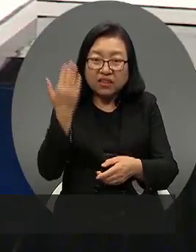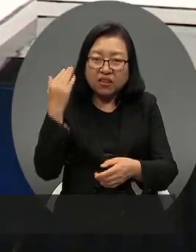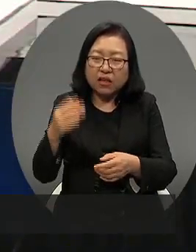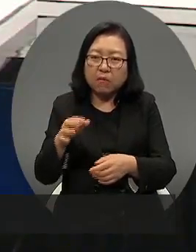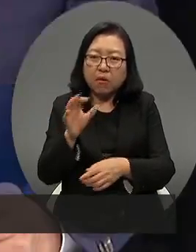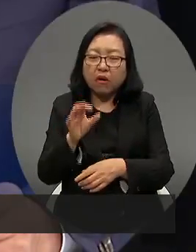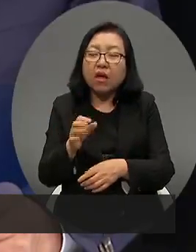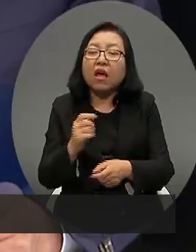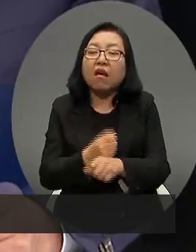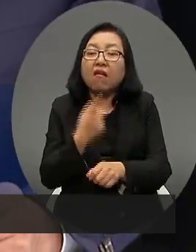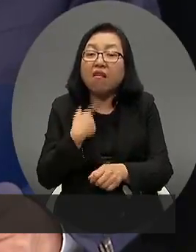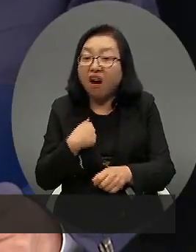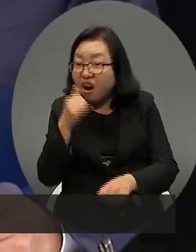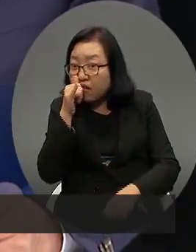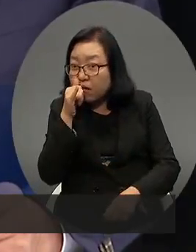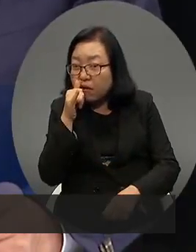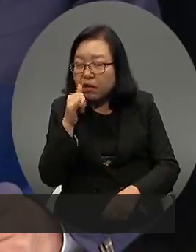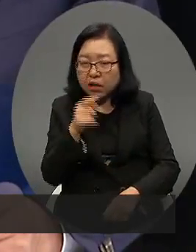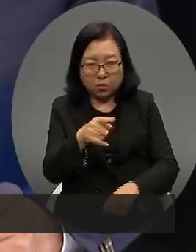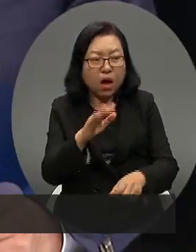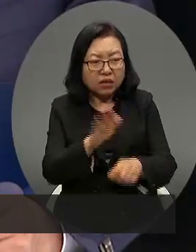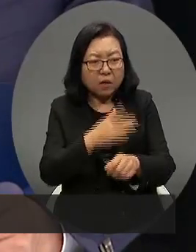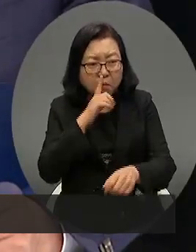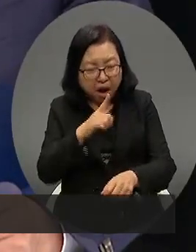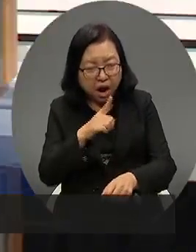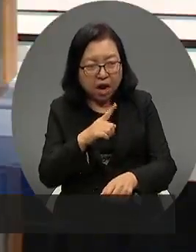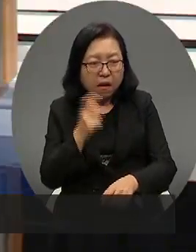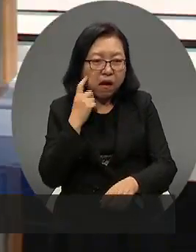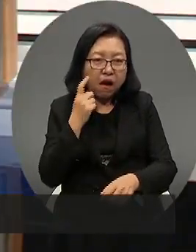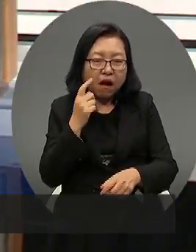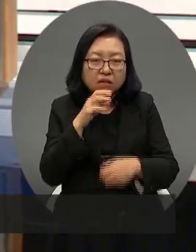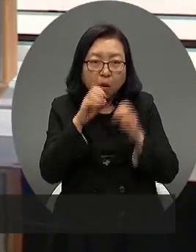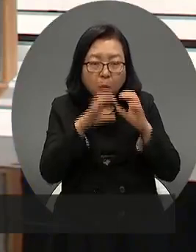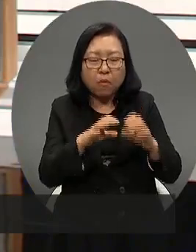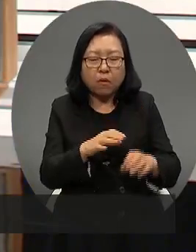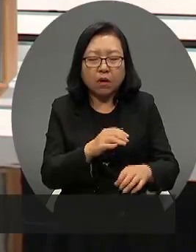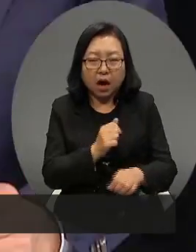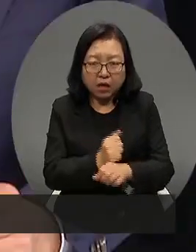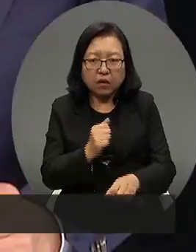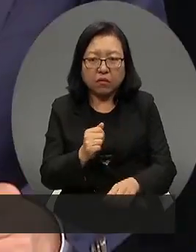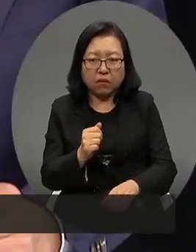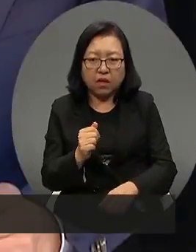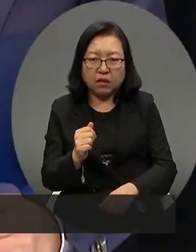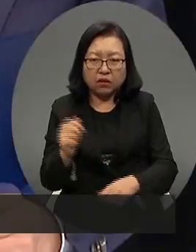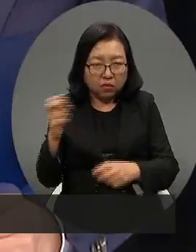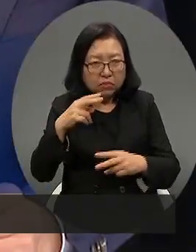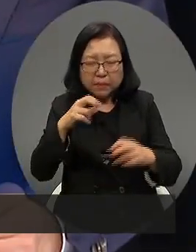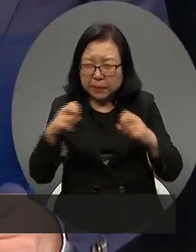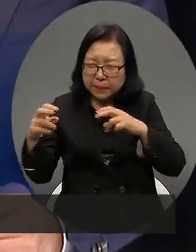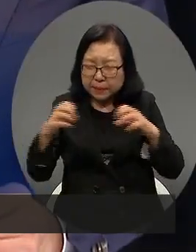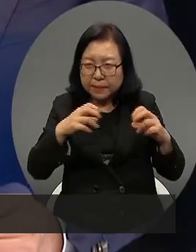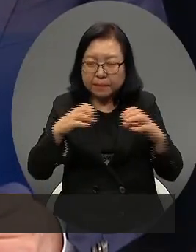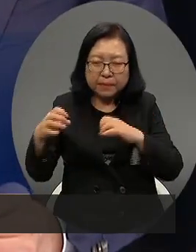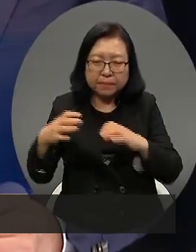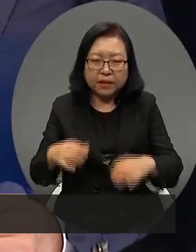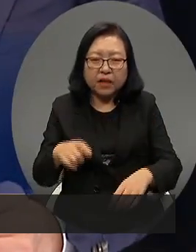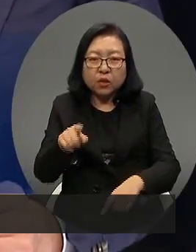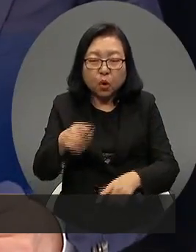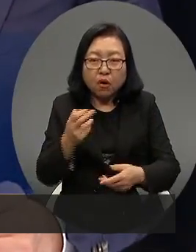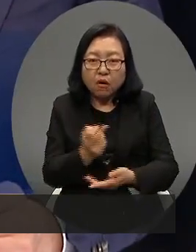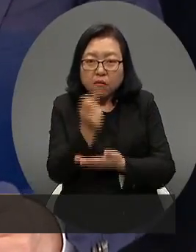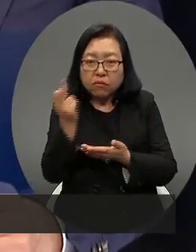있거나 잘못하면 허위사실 유포가 될 수가 있다는 것을 케이크를 저한테 가지고 오신 분이